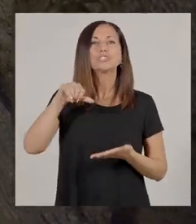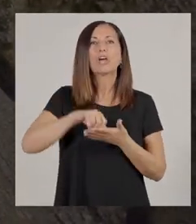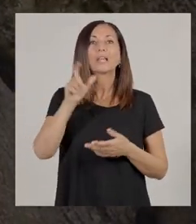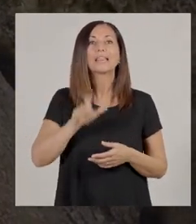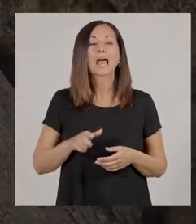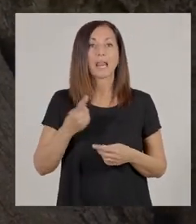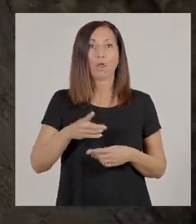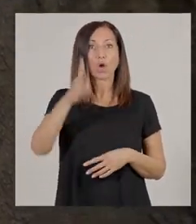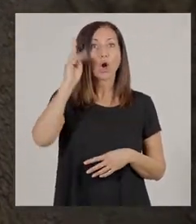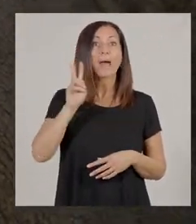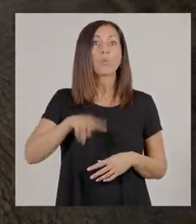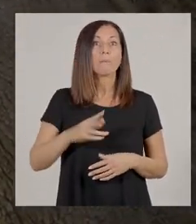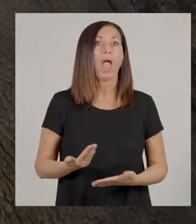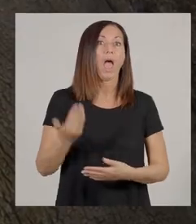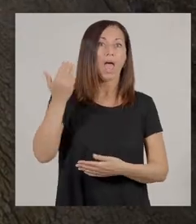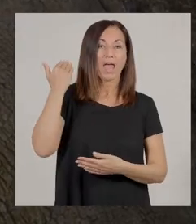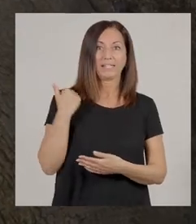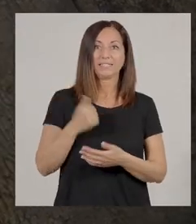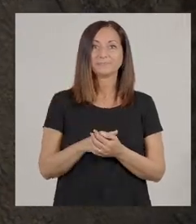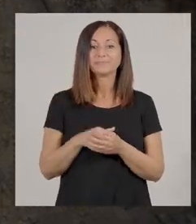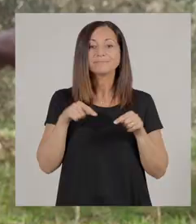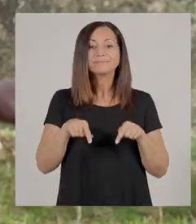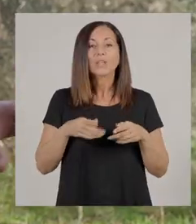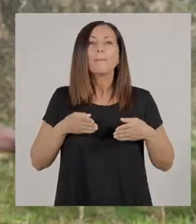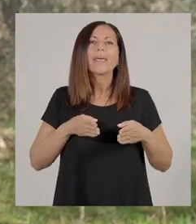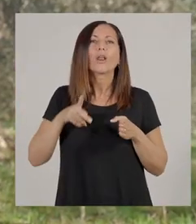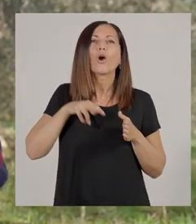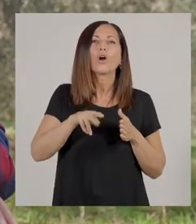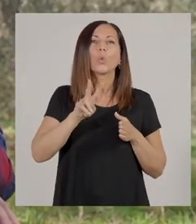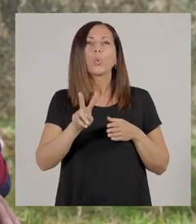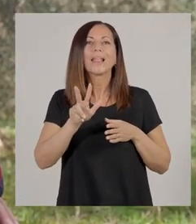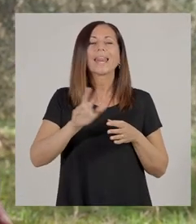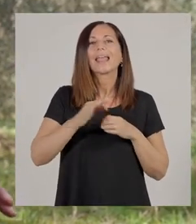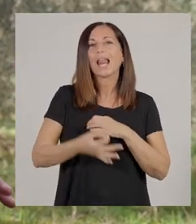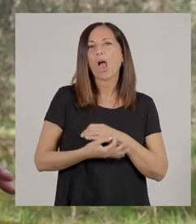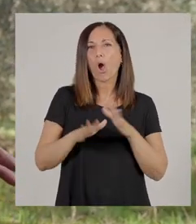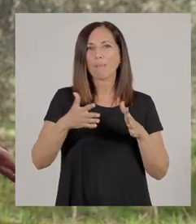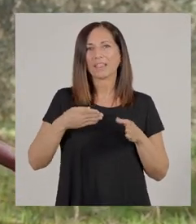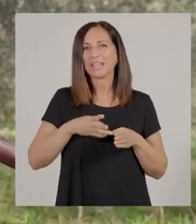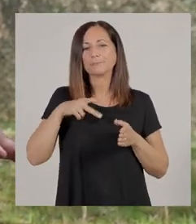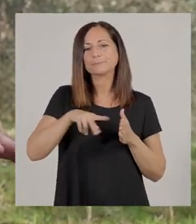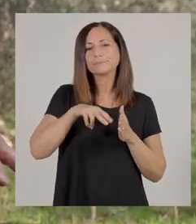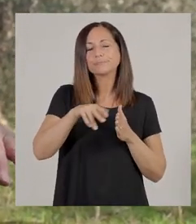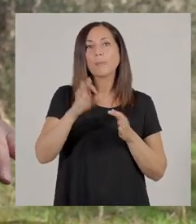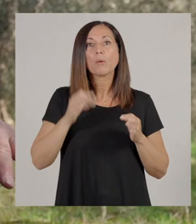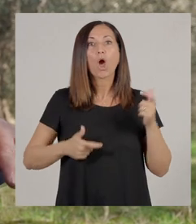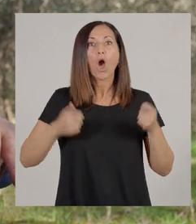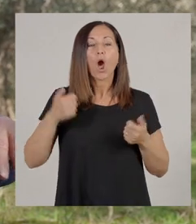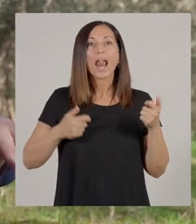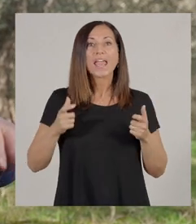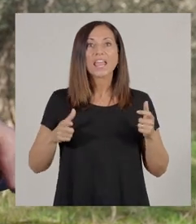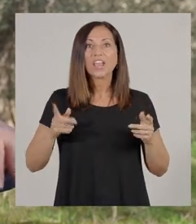Italia. Si parla di Romani, 2000 anni. Da qui parte un percorso di 2 km e mezzo, 3, in